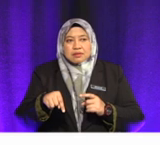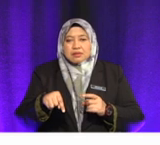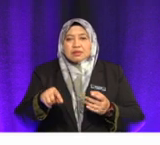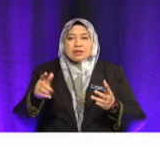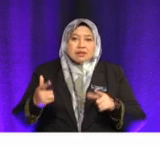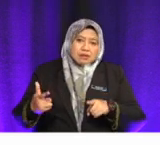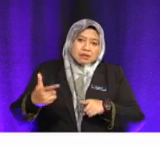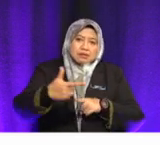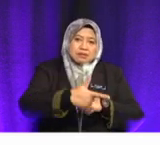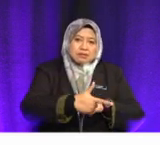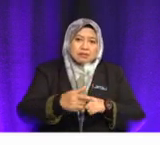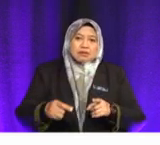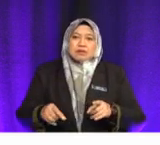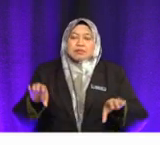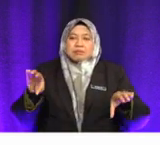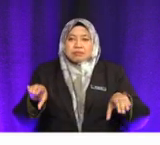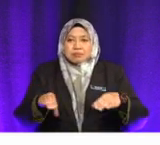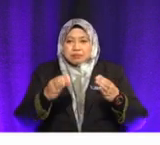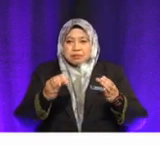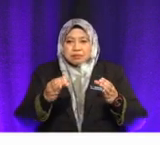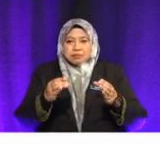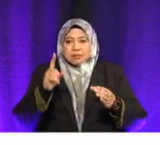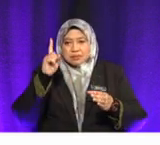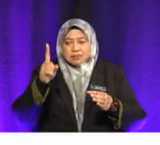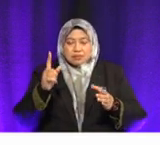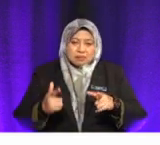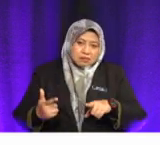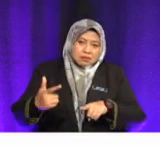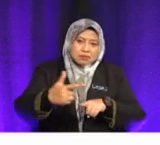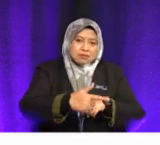menjadi separuh ataupun menjadi satu lengkungan